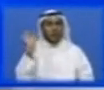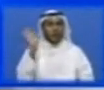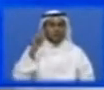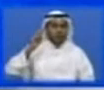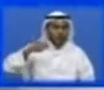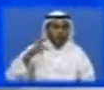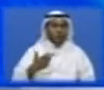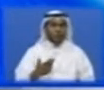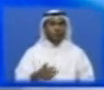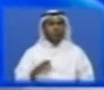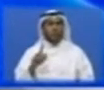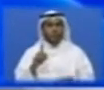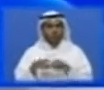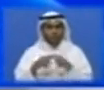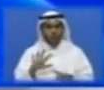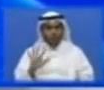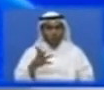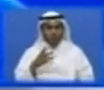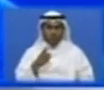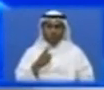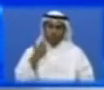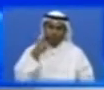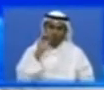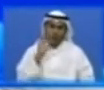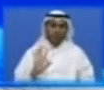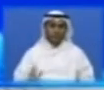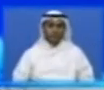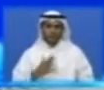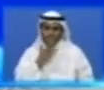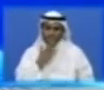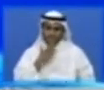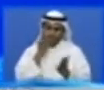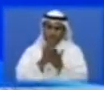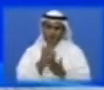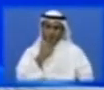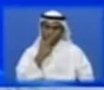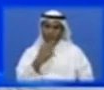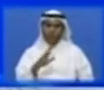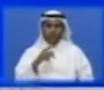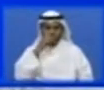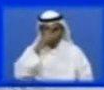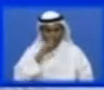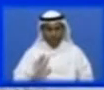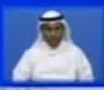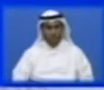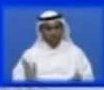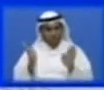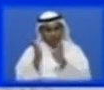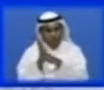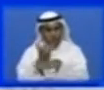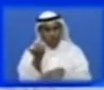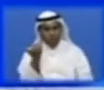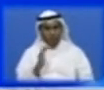او اعضاء النيابه العامه او يعد مساسا لنزاهه القضاء وحياديته او ما تقرر المحاكم او الجهات والتحقيق في سريته